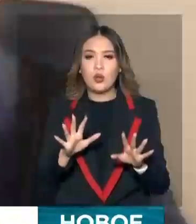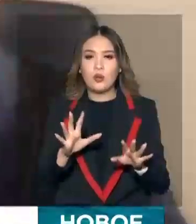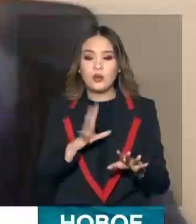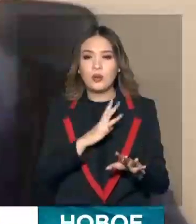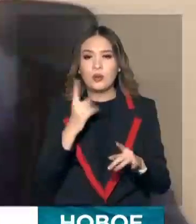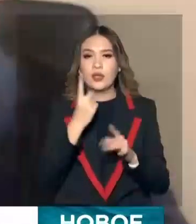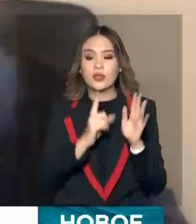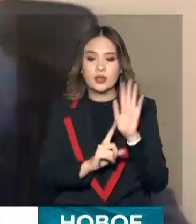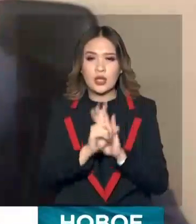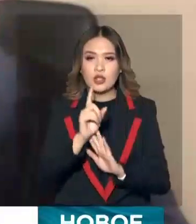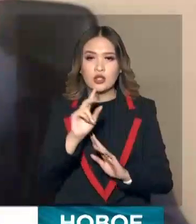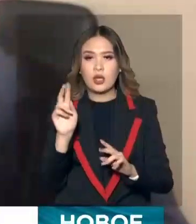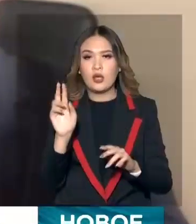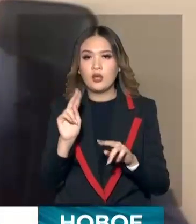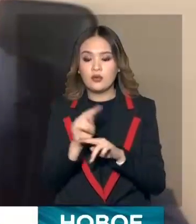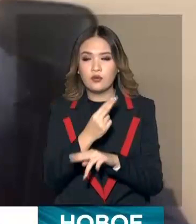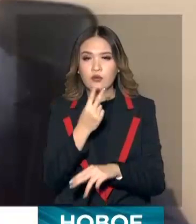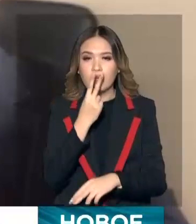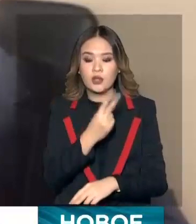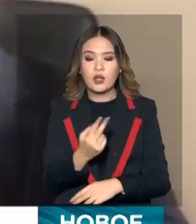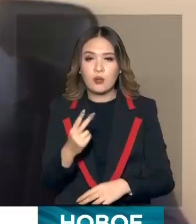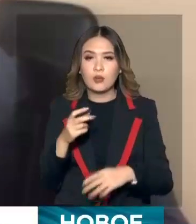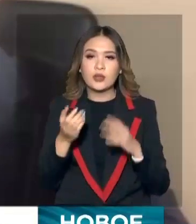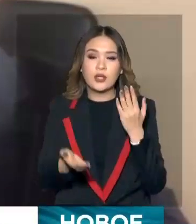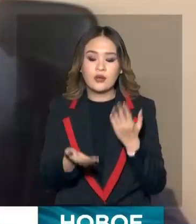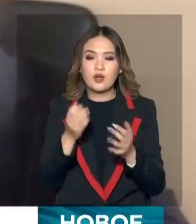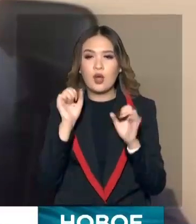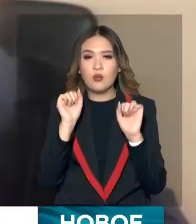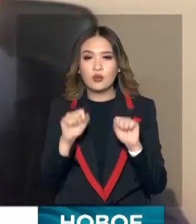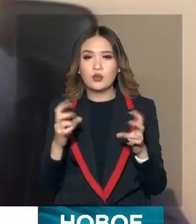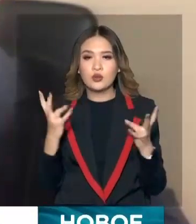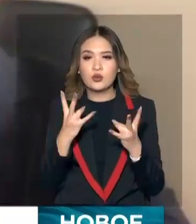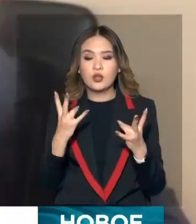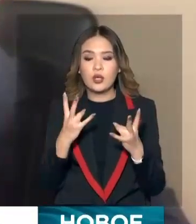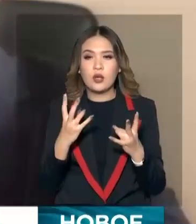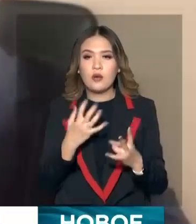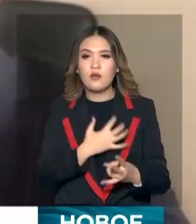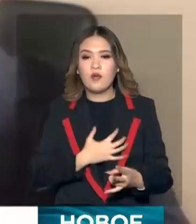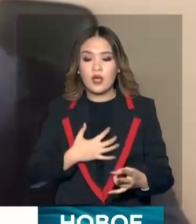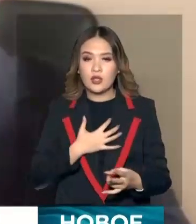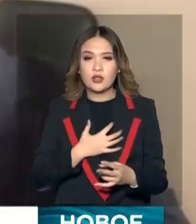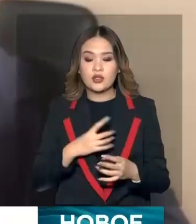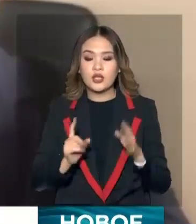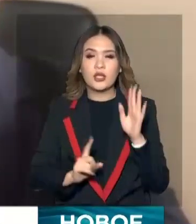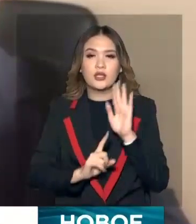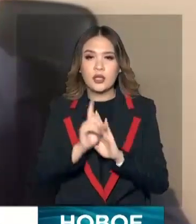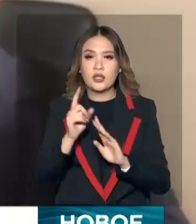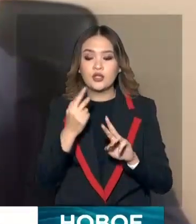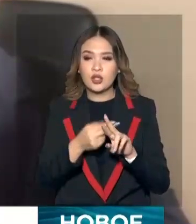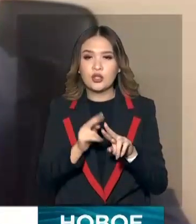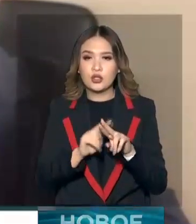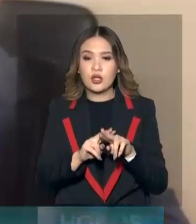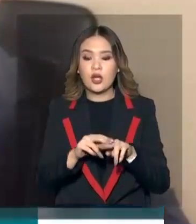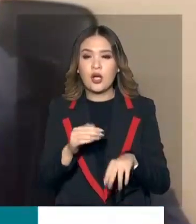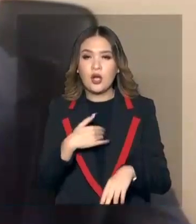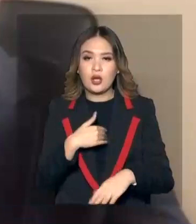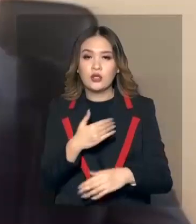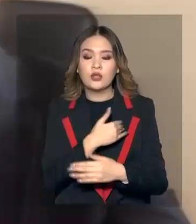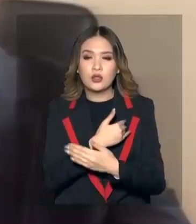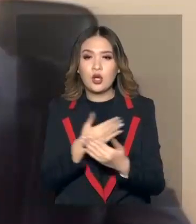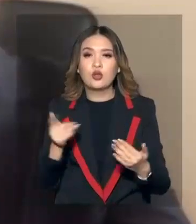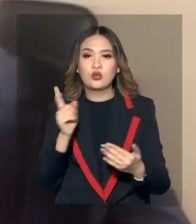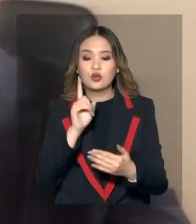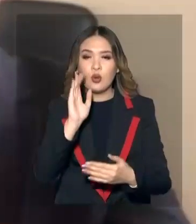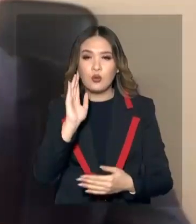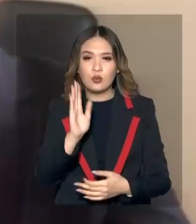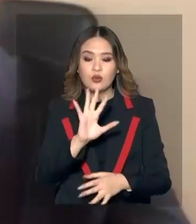Хорошо, Галымжан Муратович, наверняка, да, нужно реализовать те задачи, которые вы уже наметили, и, надеюсь, все